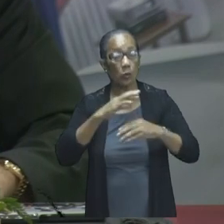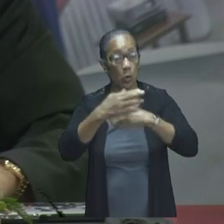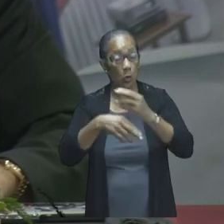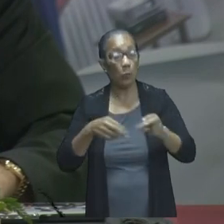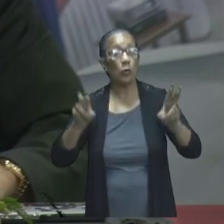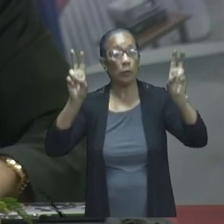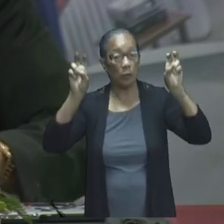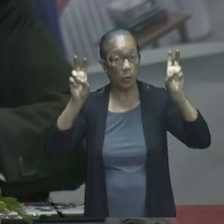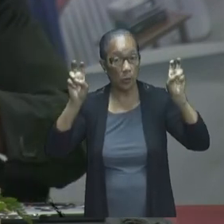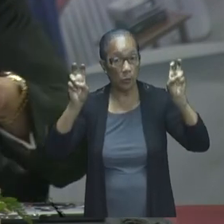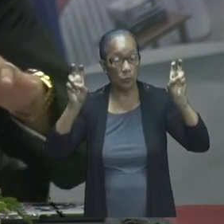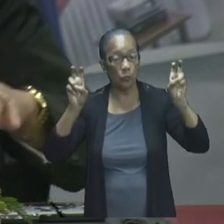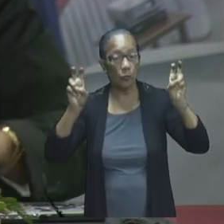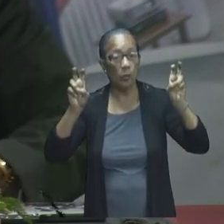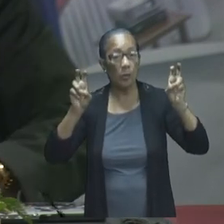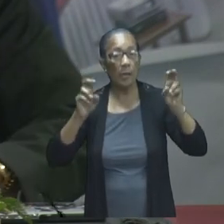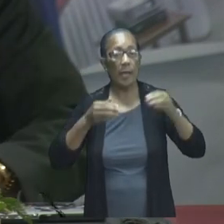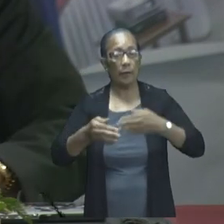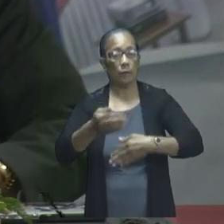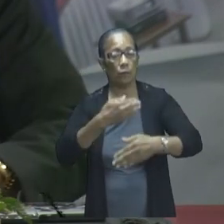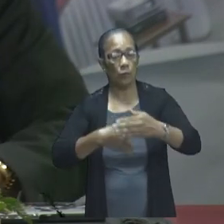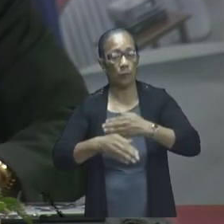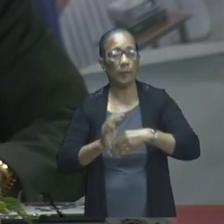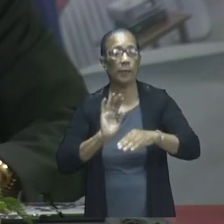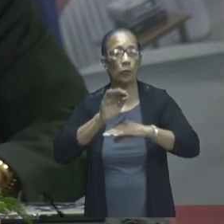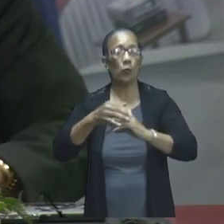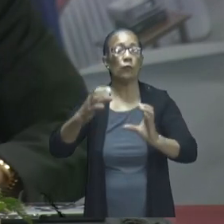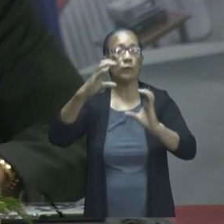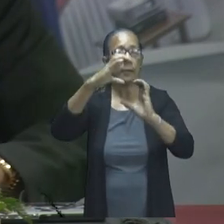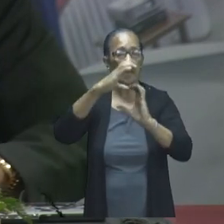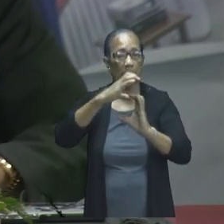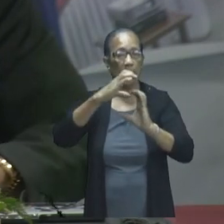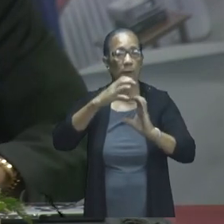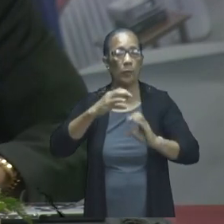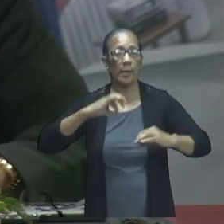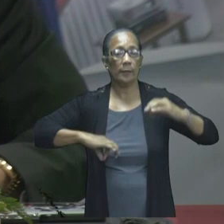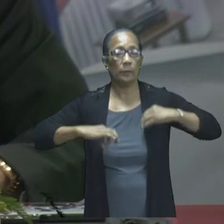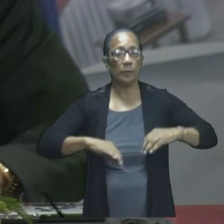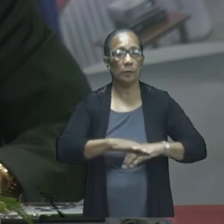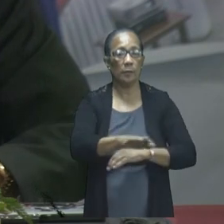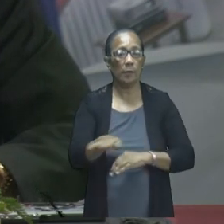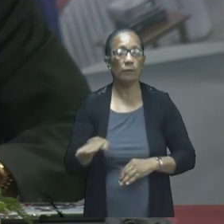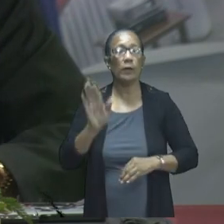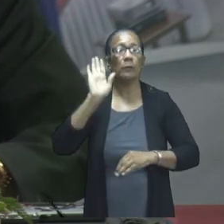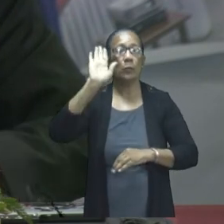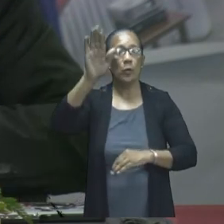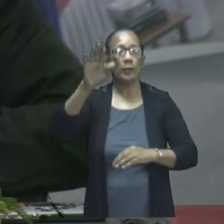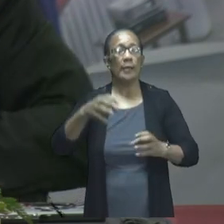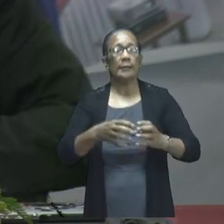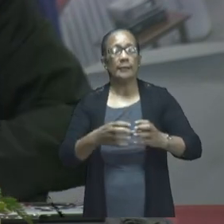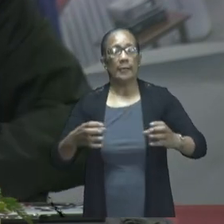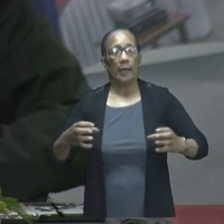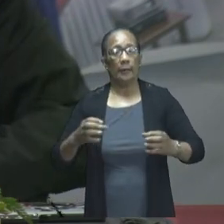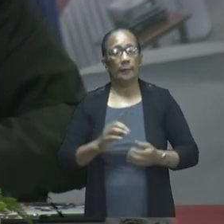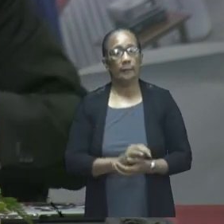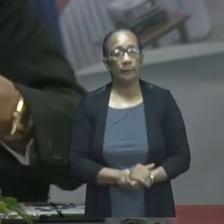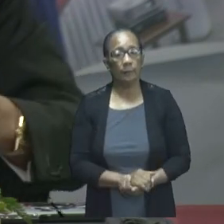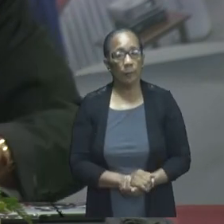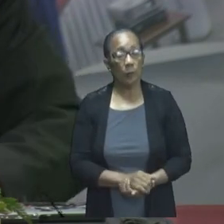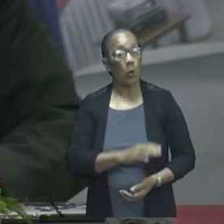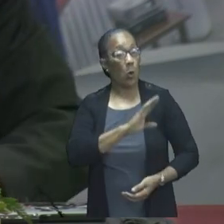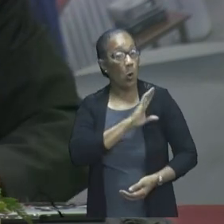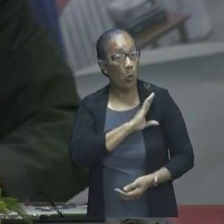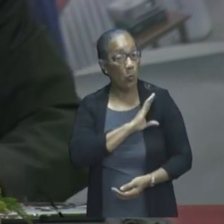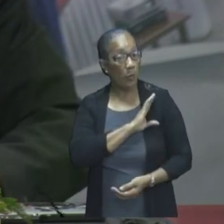voor te bereiden met het paris kwam die hem van journaal met ministerie van buitenlandse zaken ook